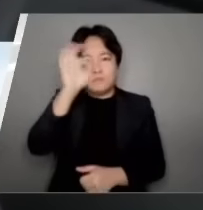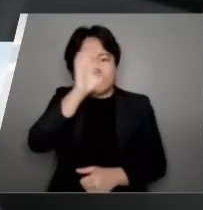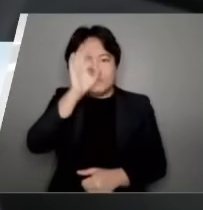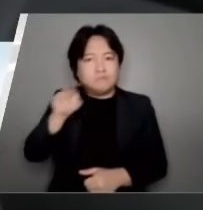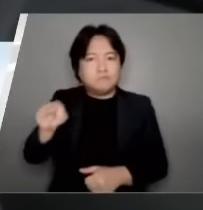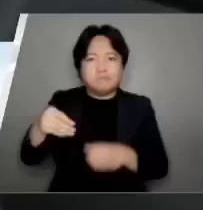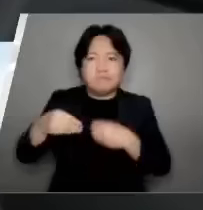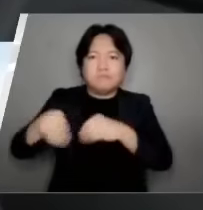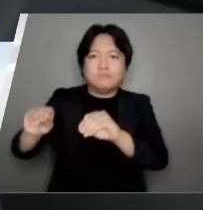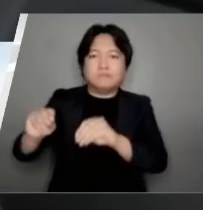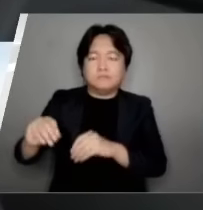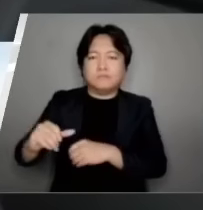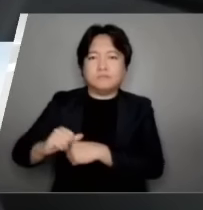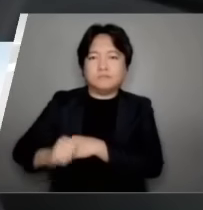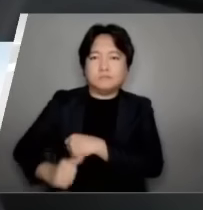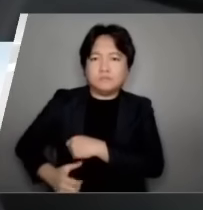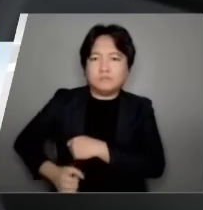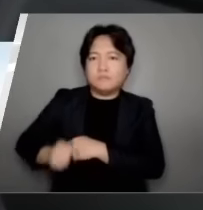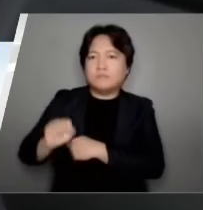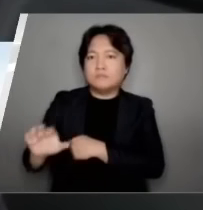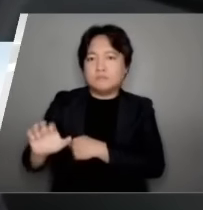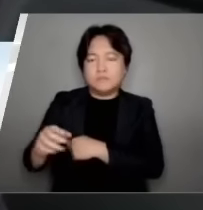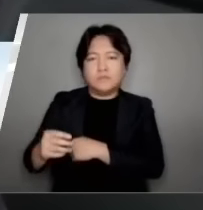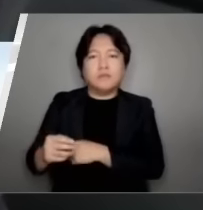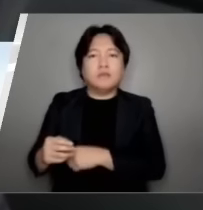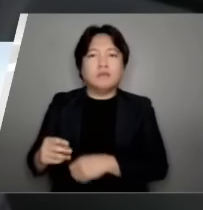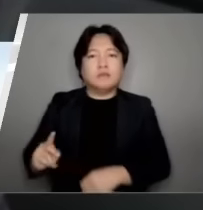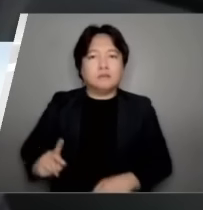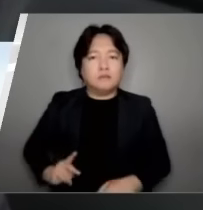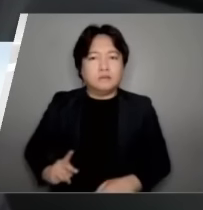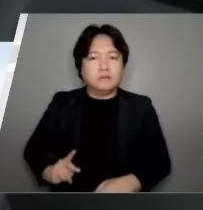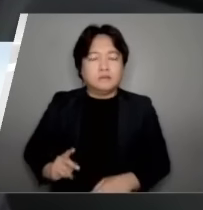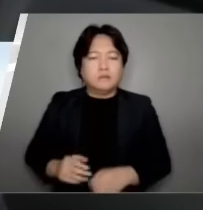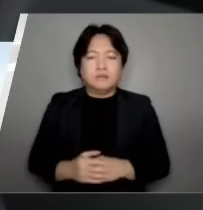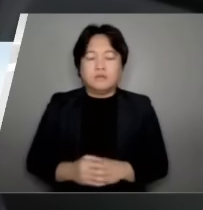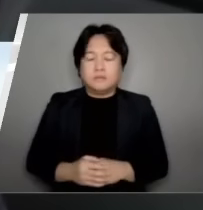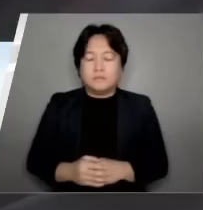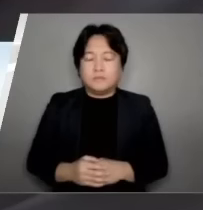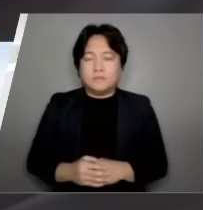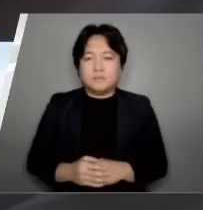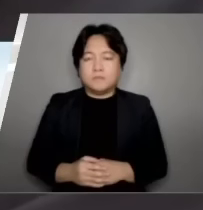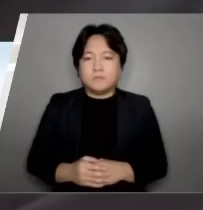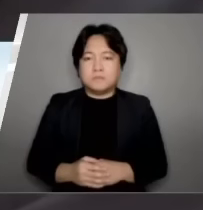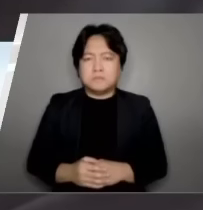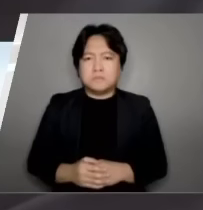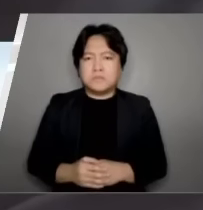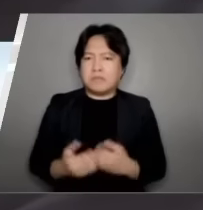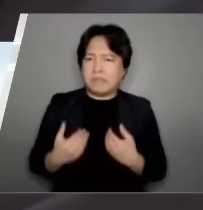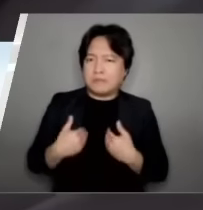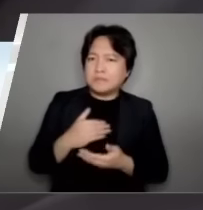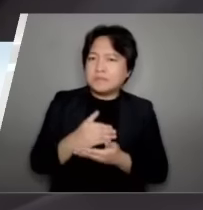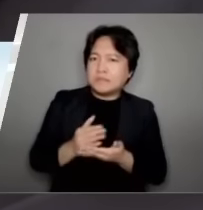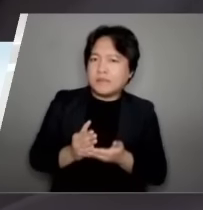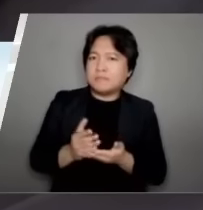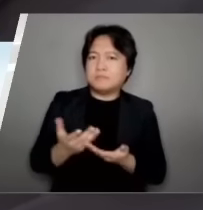Yes, yes. But meron pong information kaming nakuha na may foreigner din. Andun po sila ng 3 to 4